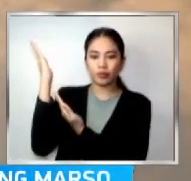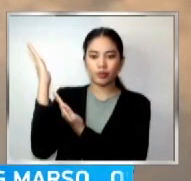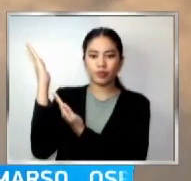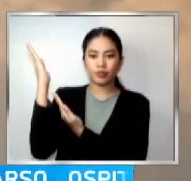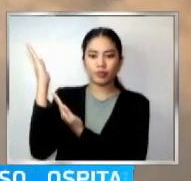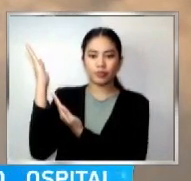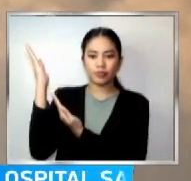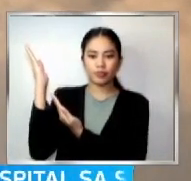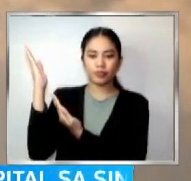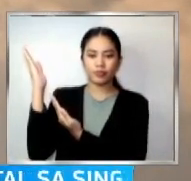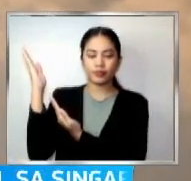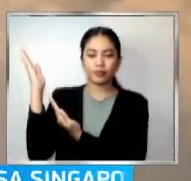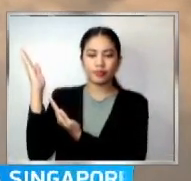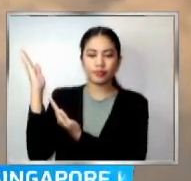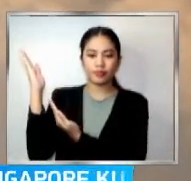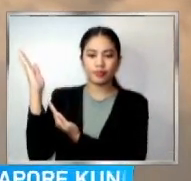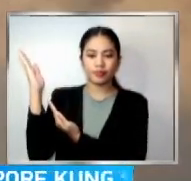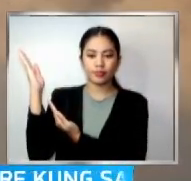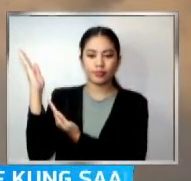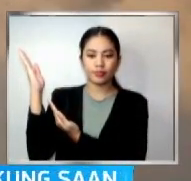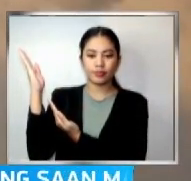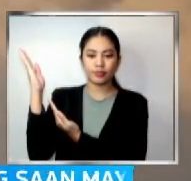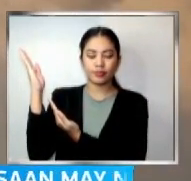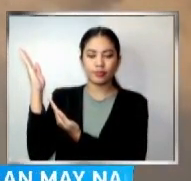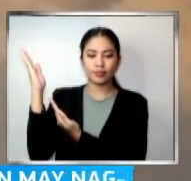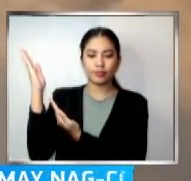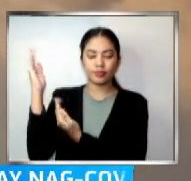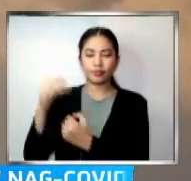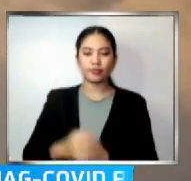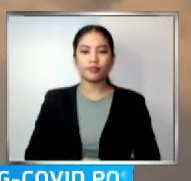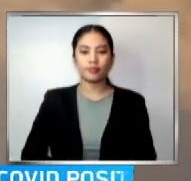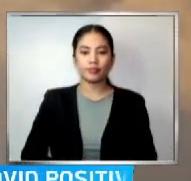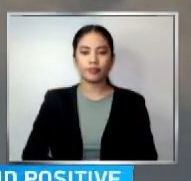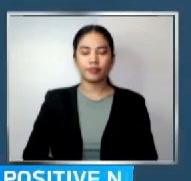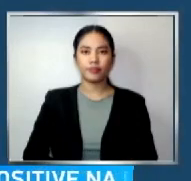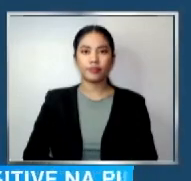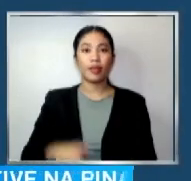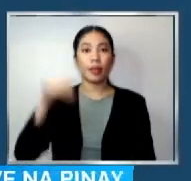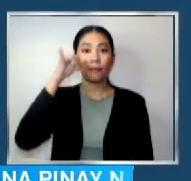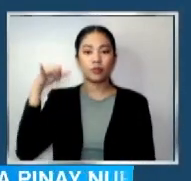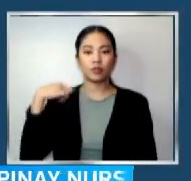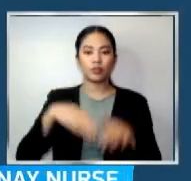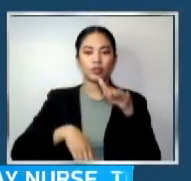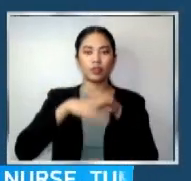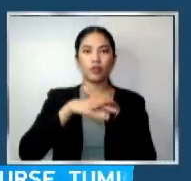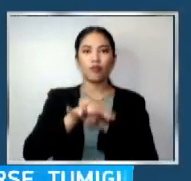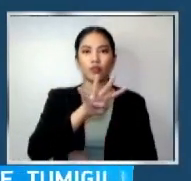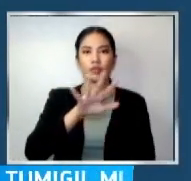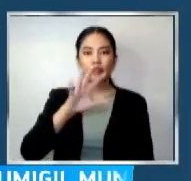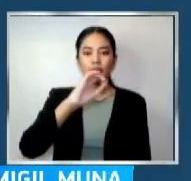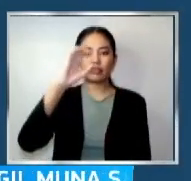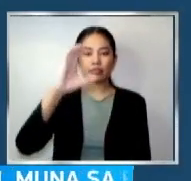Zamboanga, at 39 degrees Celsius sa Borongan at Cotabato. Kahapon, pumalo po sa 45 degrees Celsius ang init factor